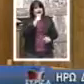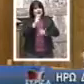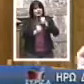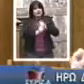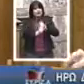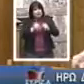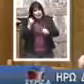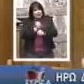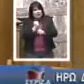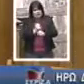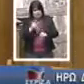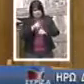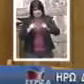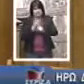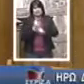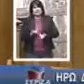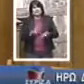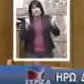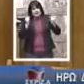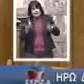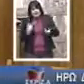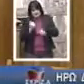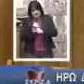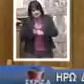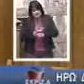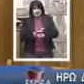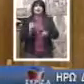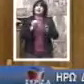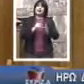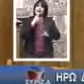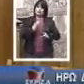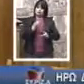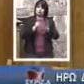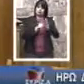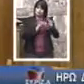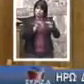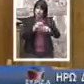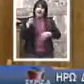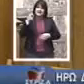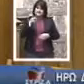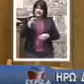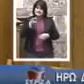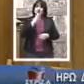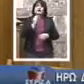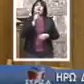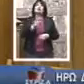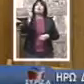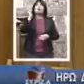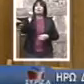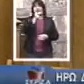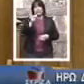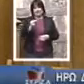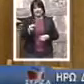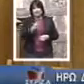ασφαλισμένα δουλειάς? Να ξεκαθαρίσουμε επίσης κάτι. Το ασφαλιστικό είναι πρωτίστως κοινωνικό και πολιτικό ζήτημα και